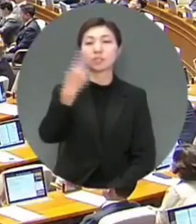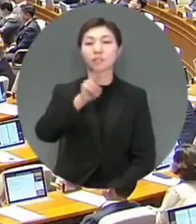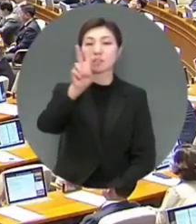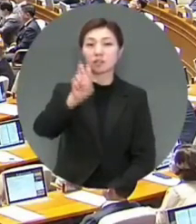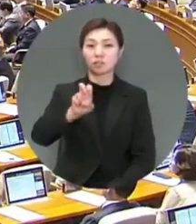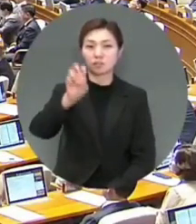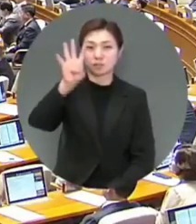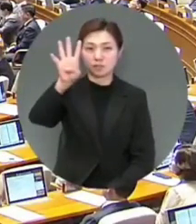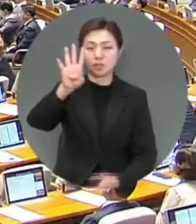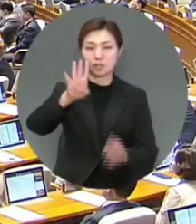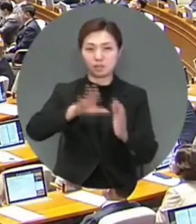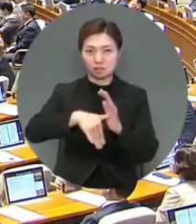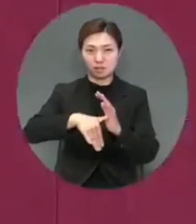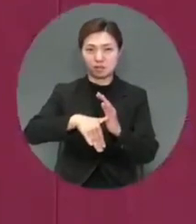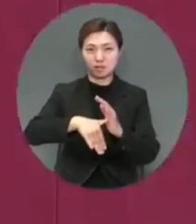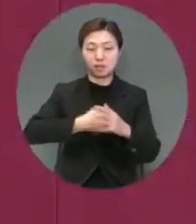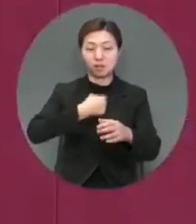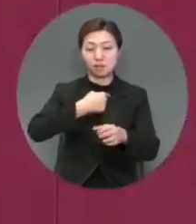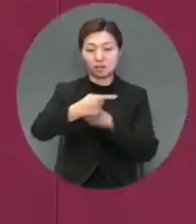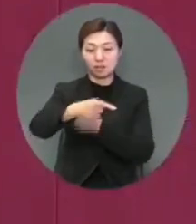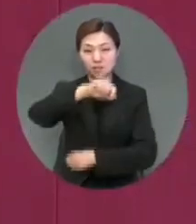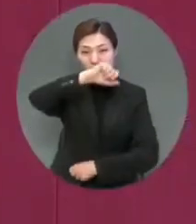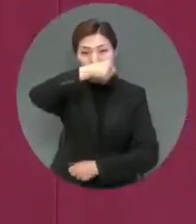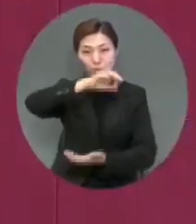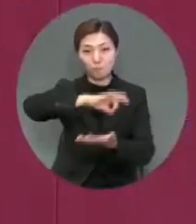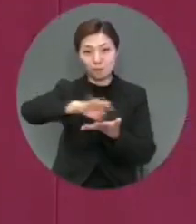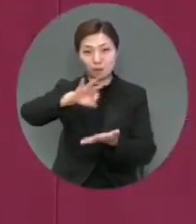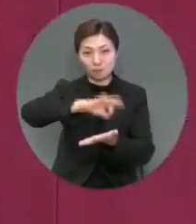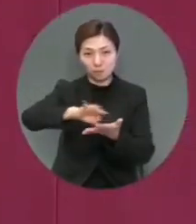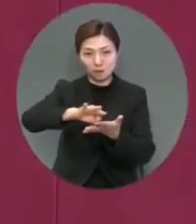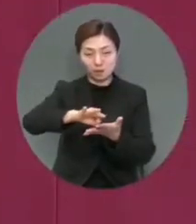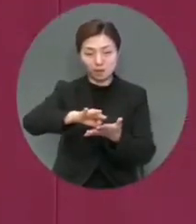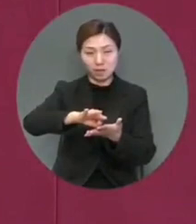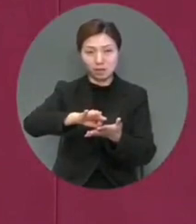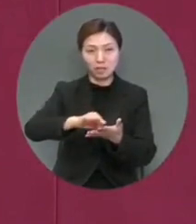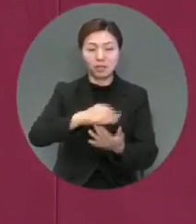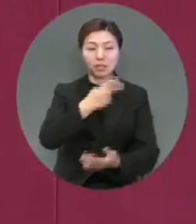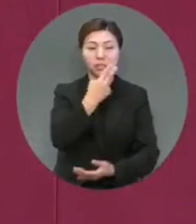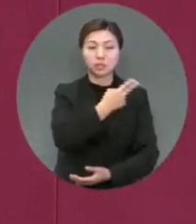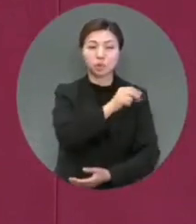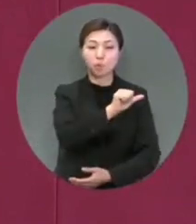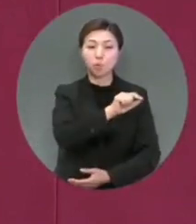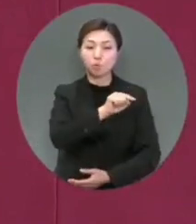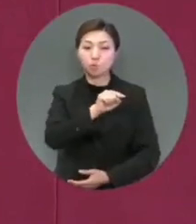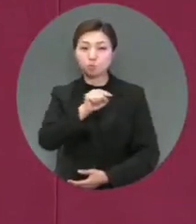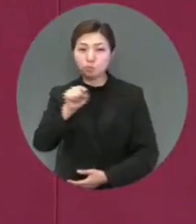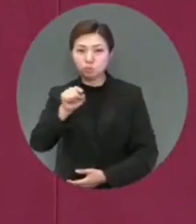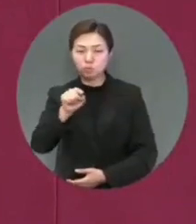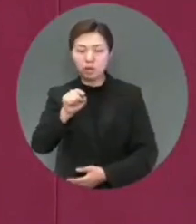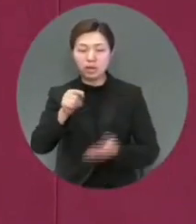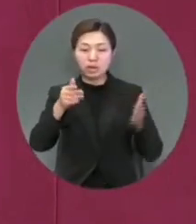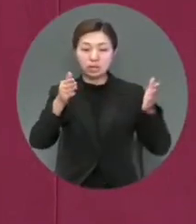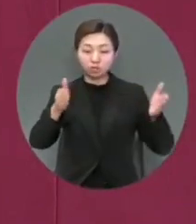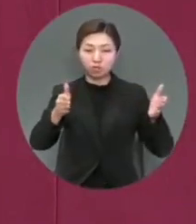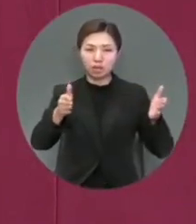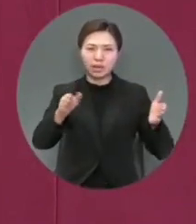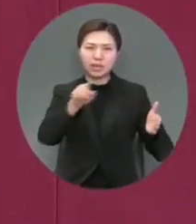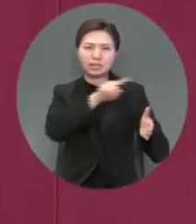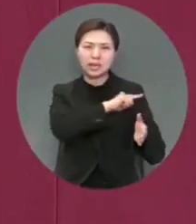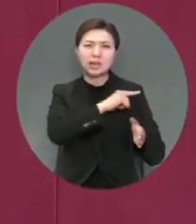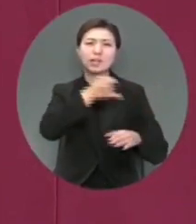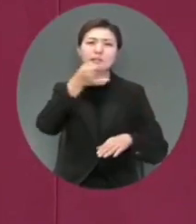2024년 내년 총 지출은 2005년 이후 가장 낮은 수준인